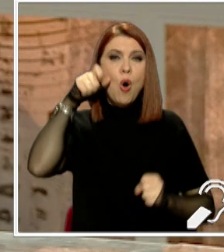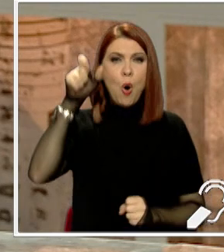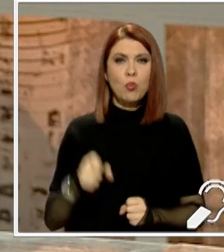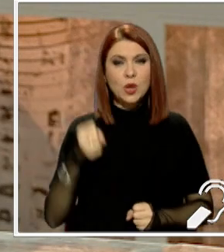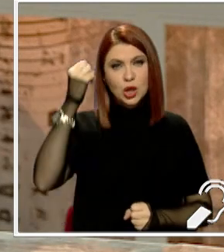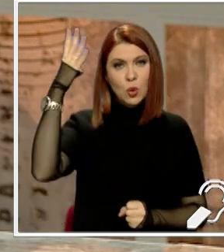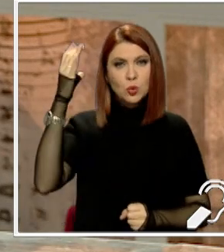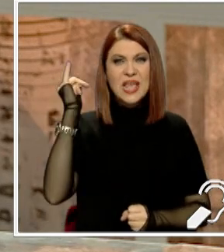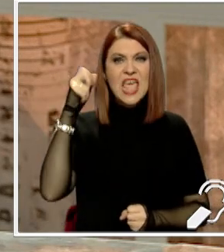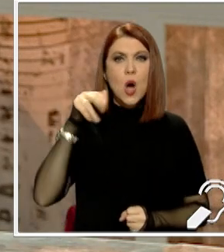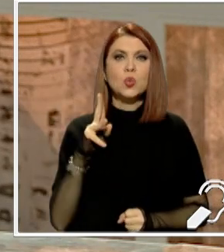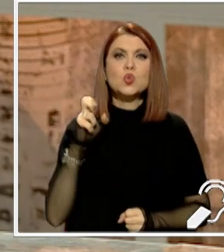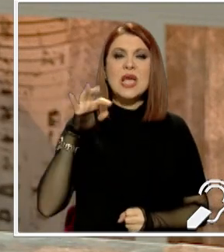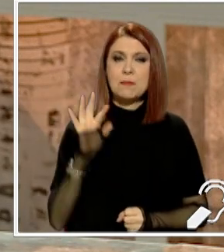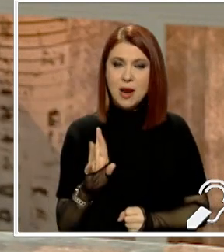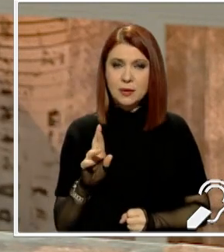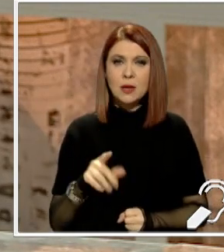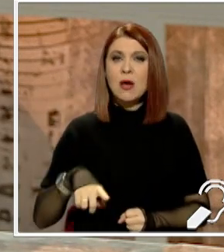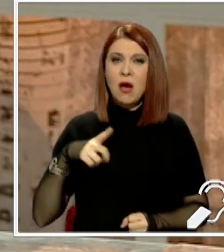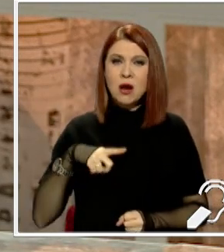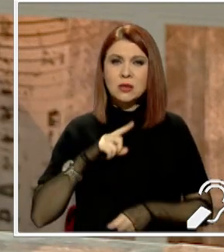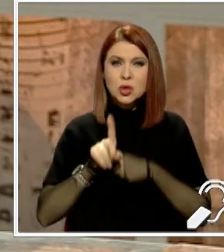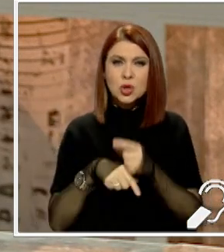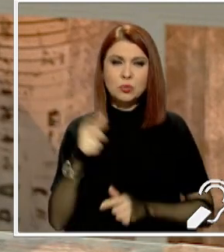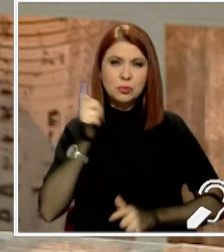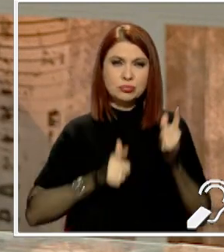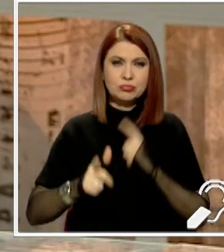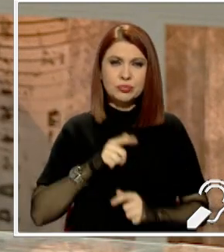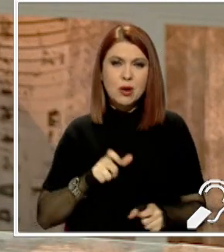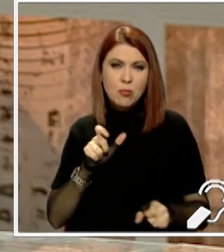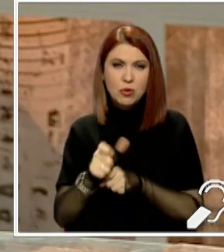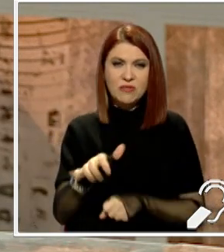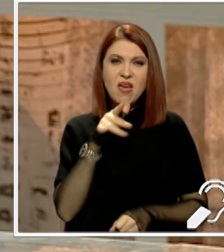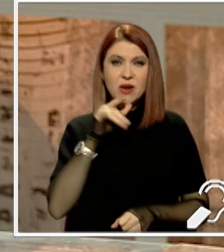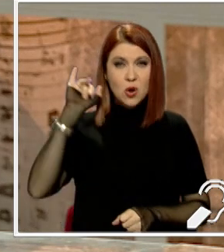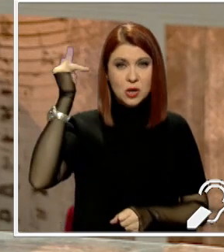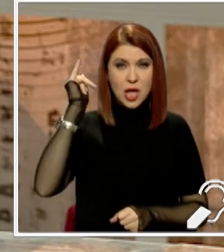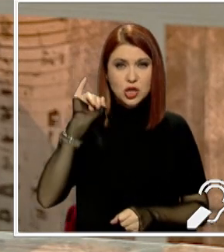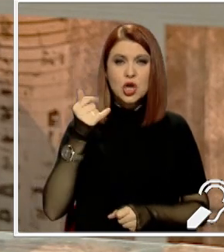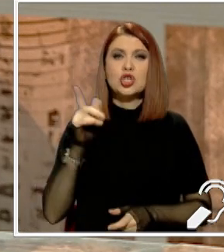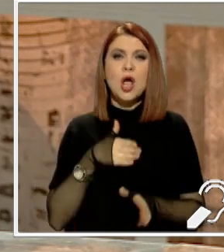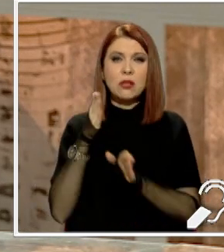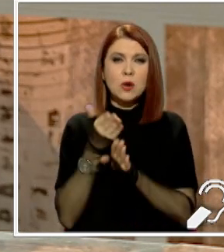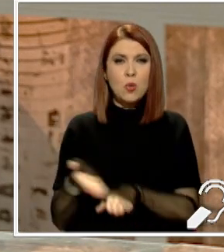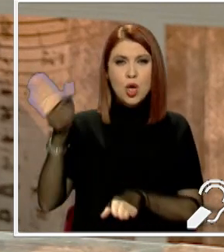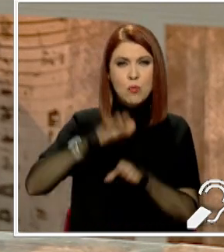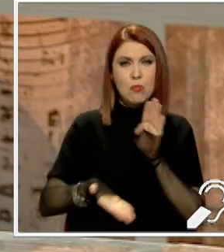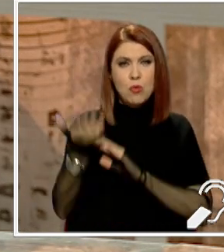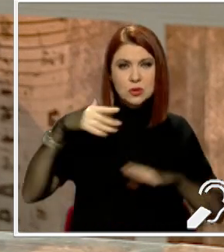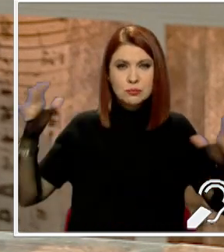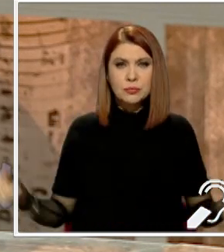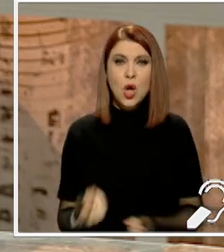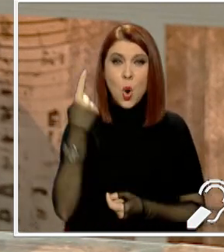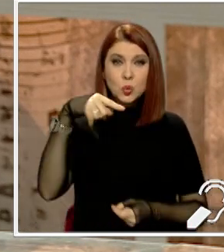de cultură Iancu Zuckerman, supraviețuitor al Holocaustului, al pogromului de la Iași și al trenului morții. Se împlinește